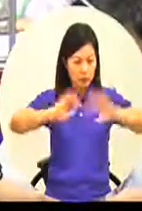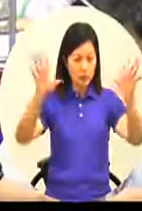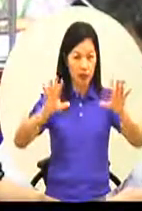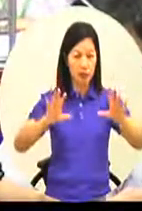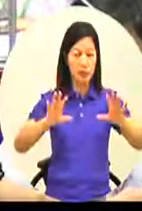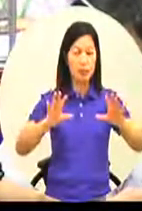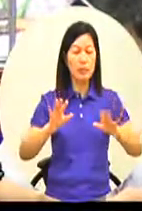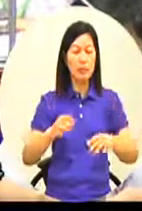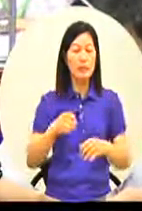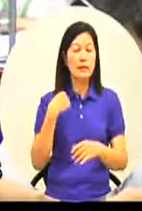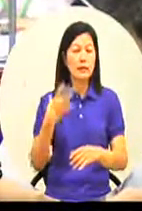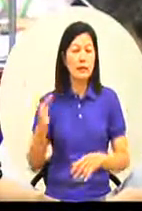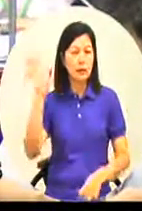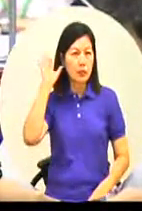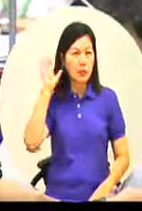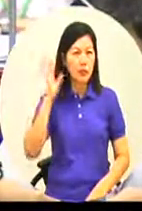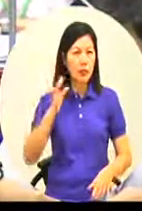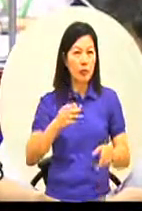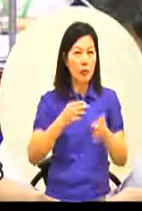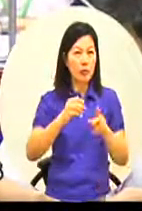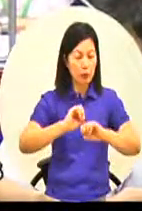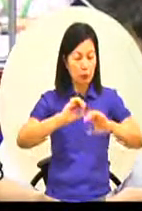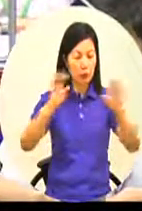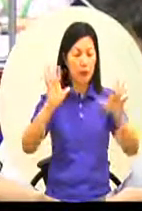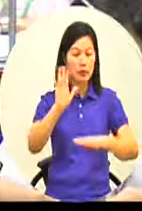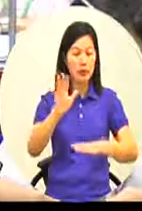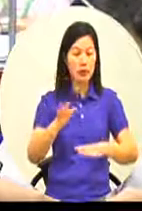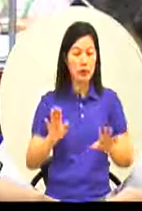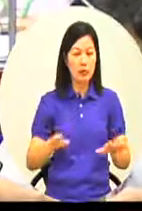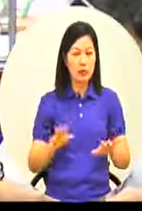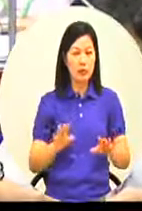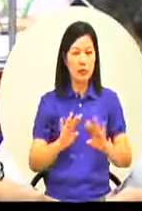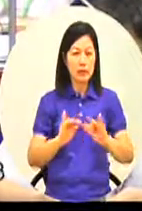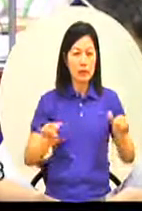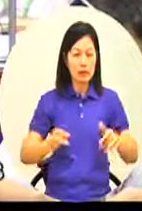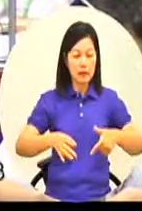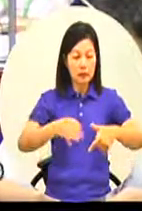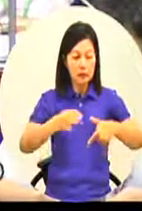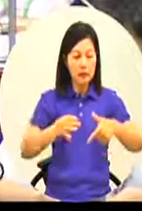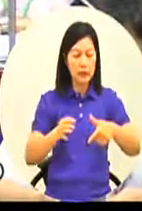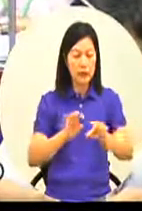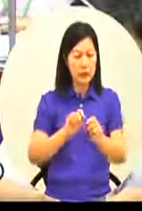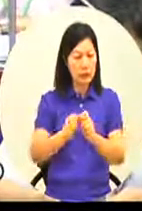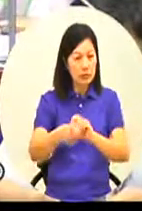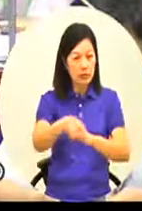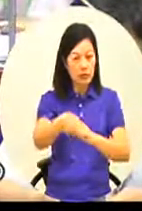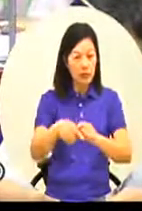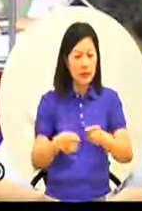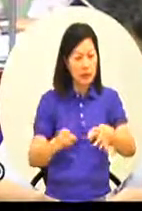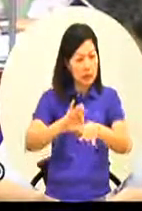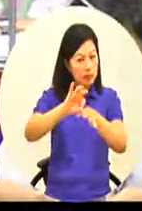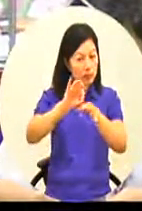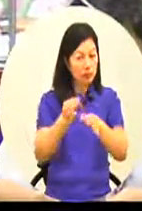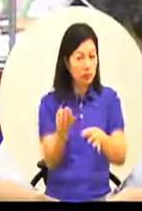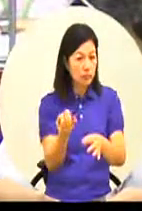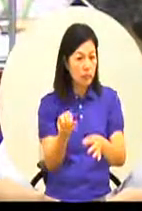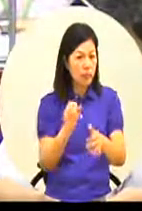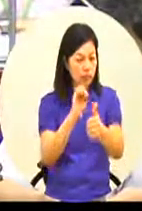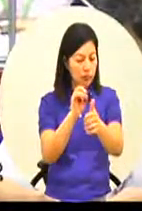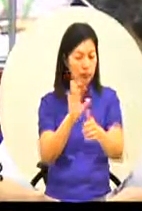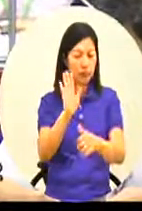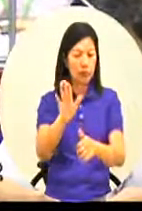予大家知影讲今年公告地价调整的一个幅度是偌济。迄阵就有公告啊，嘛甲伊讲调